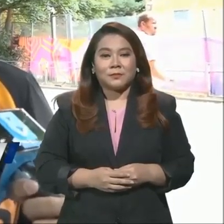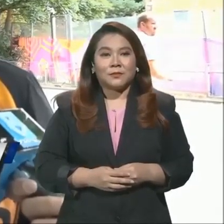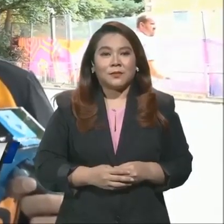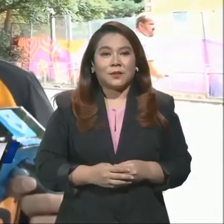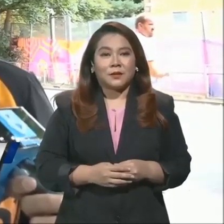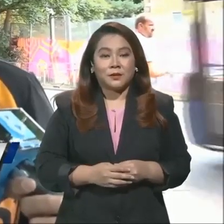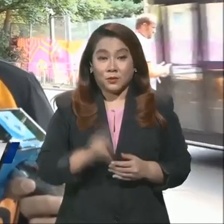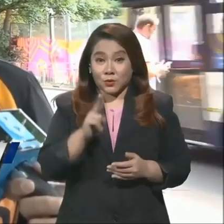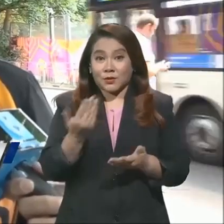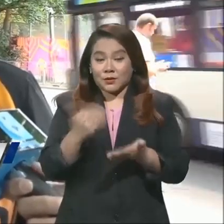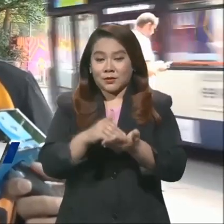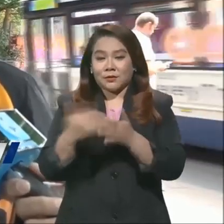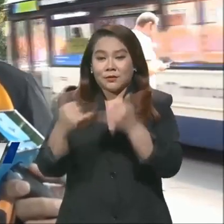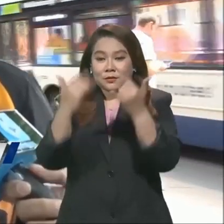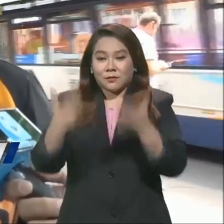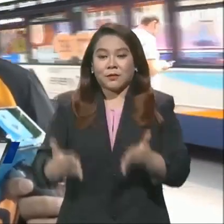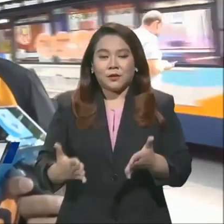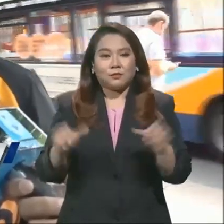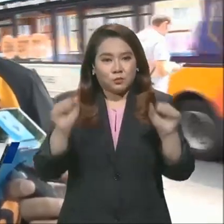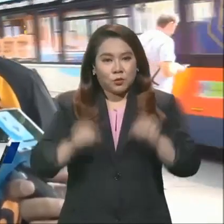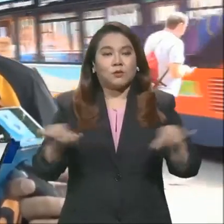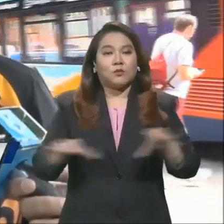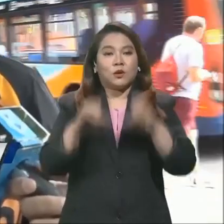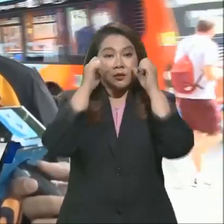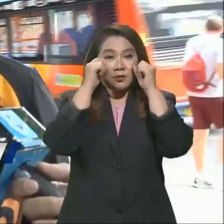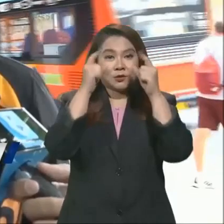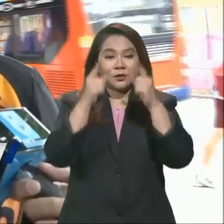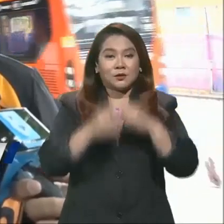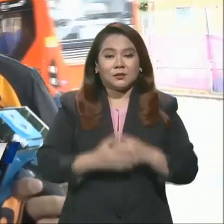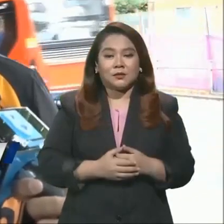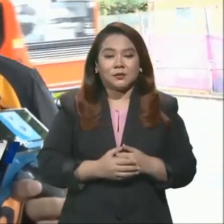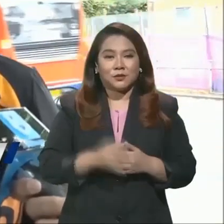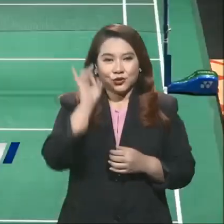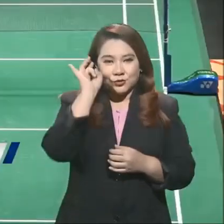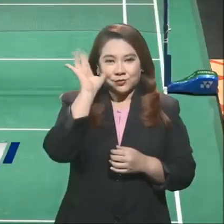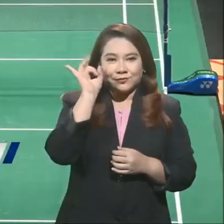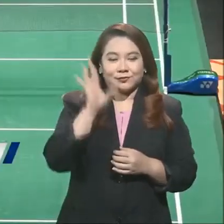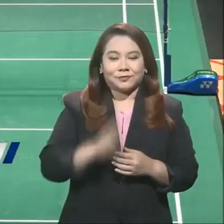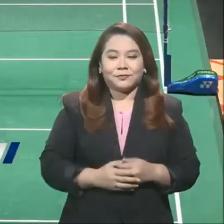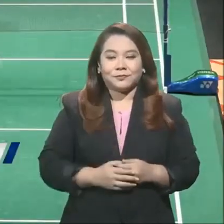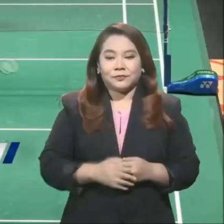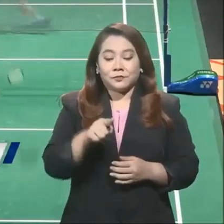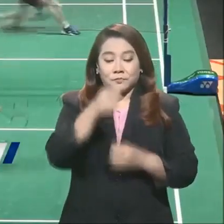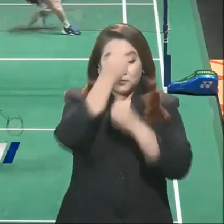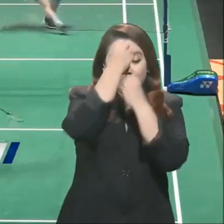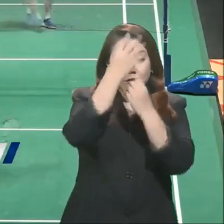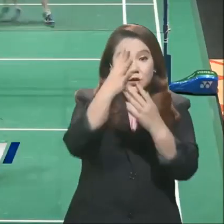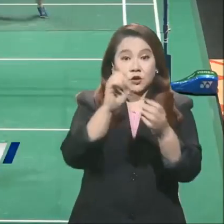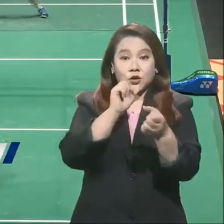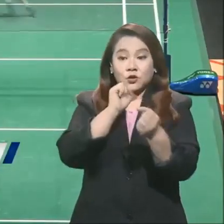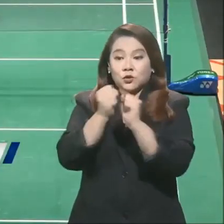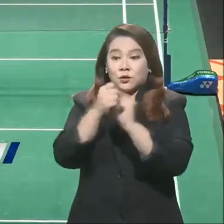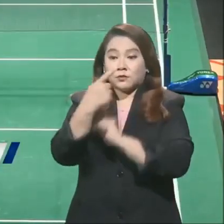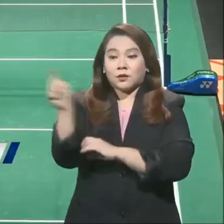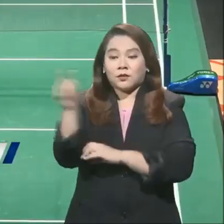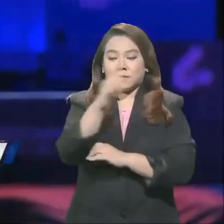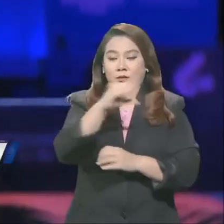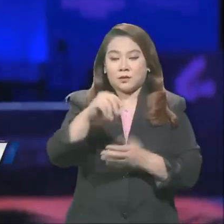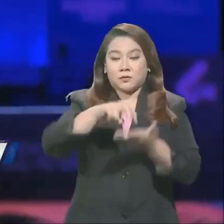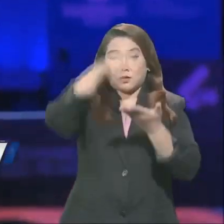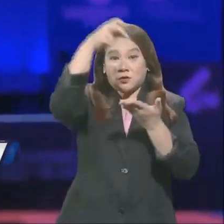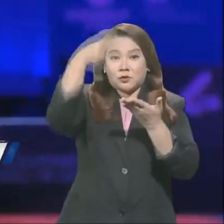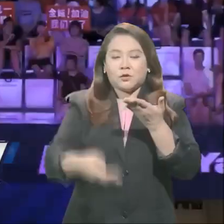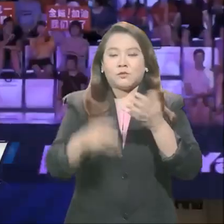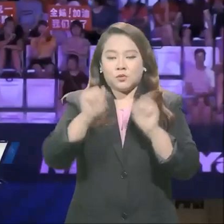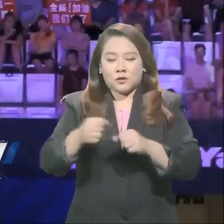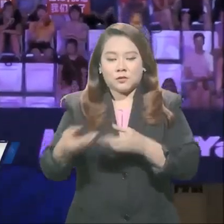Rachel. Boleh membuat satu kejutan, insyaAllah. Beliau turut memaklumkan sukan badminton dan terjun dilihat